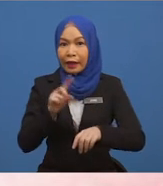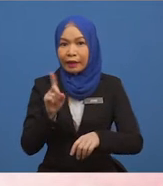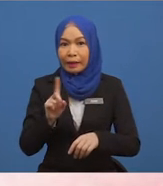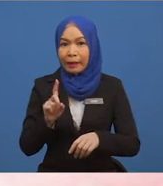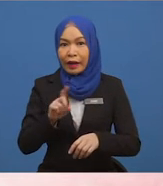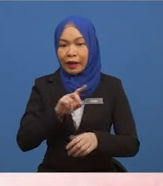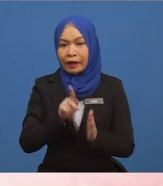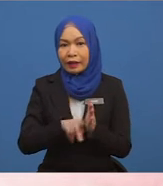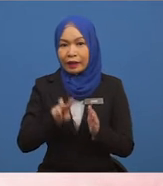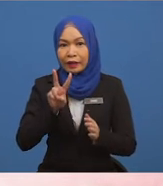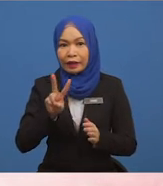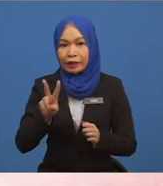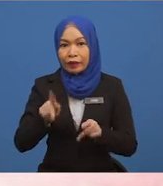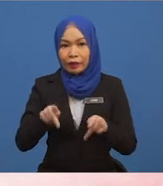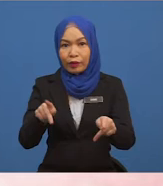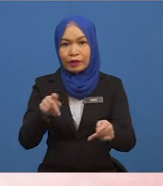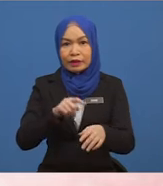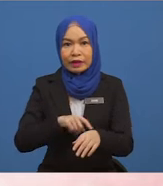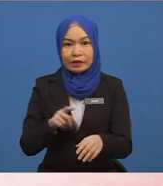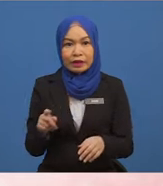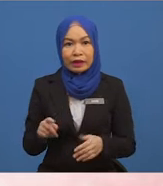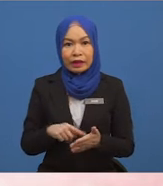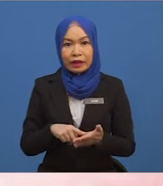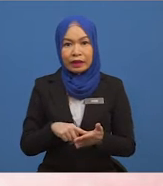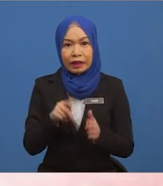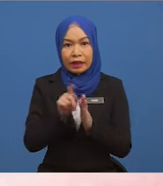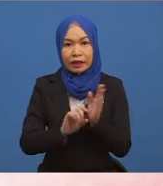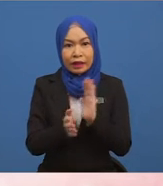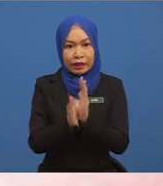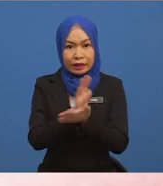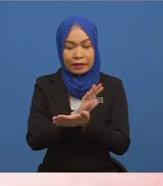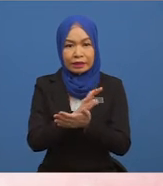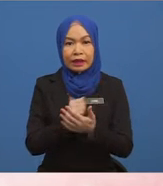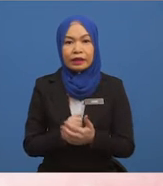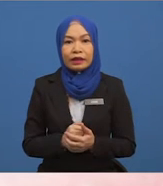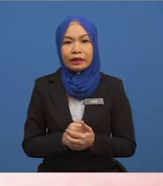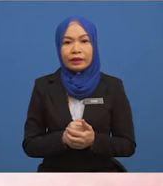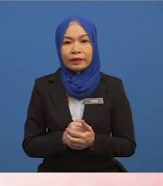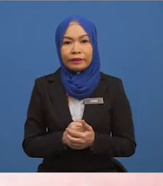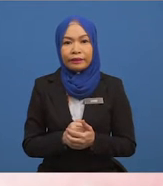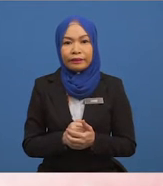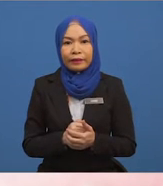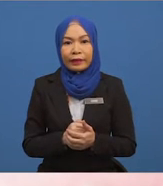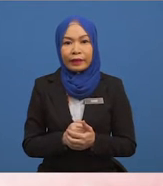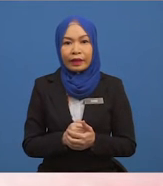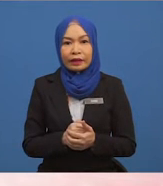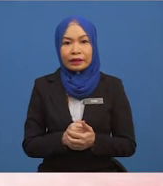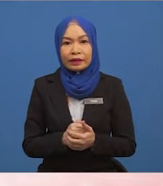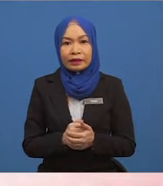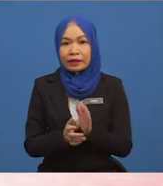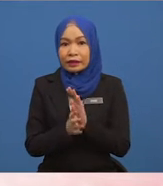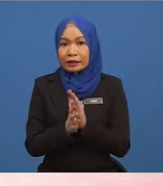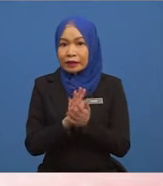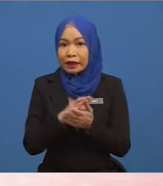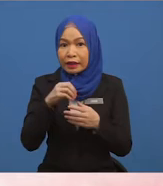kedua-dua proses tersebut berlaku. Respirasi aerob berlaku di dalam